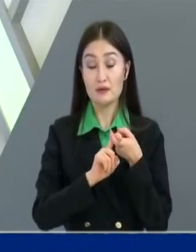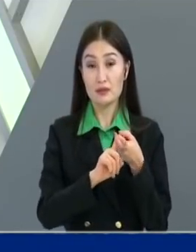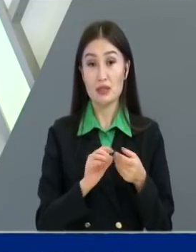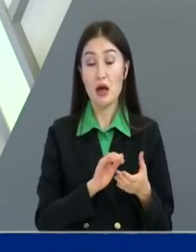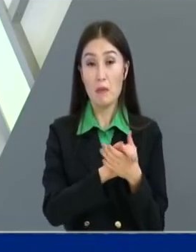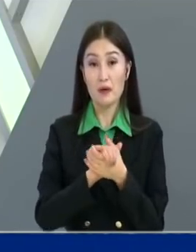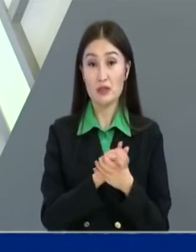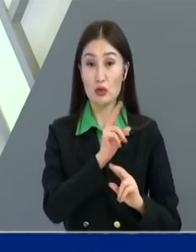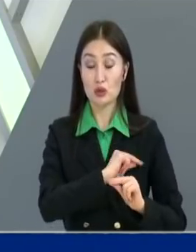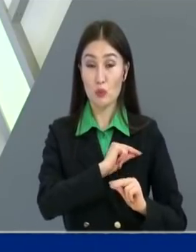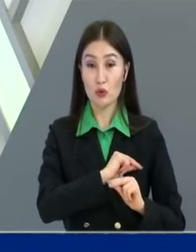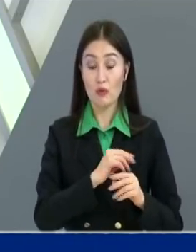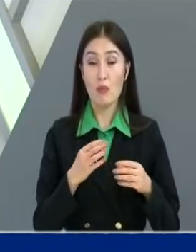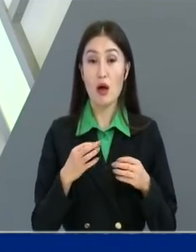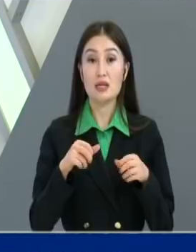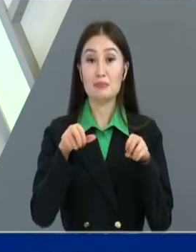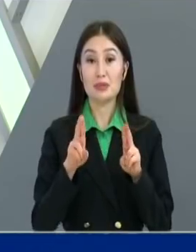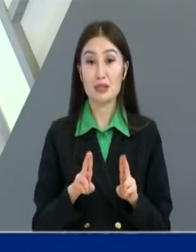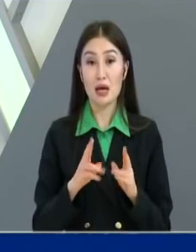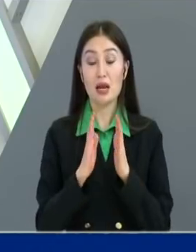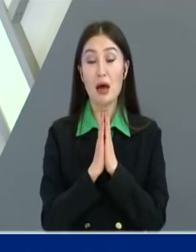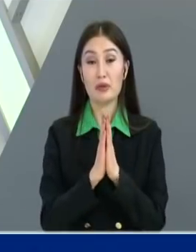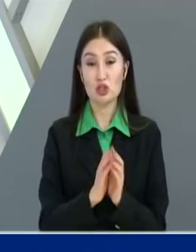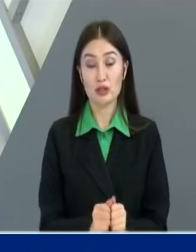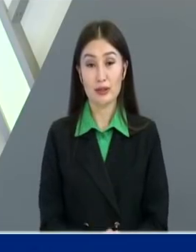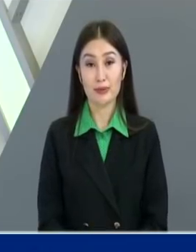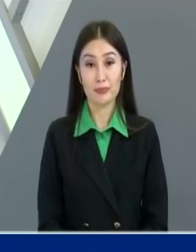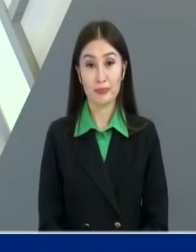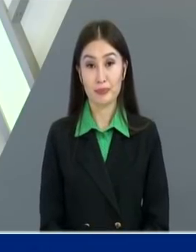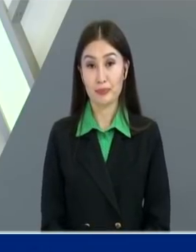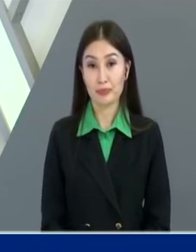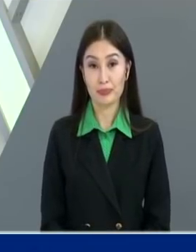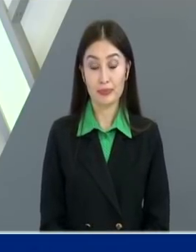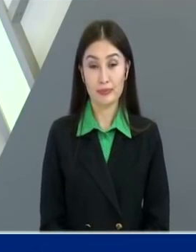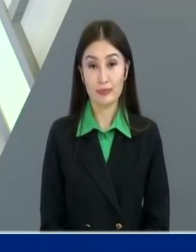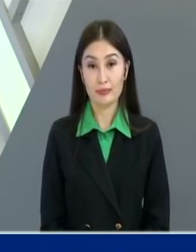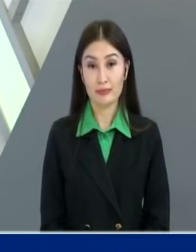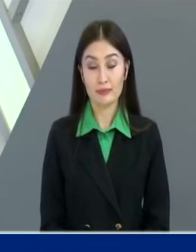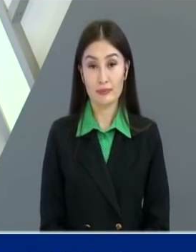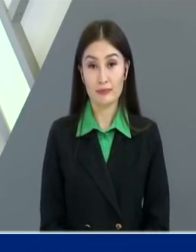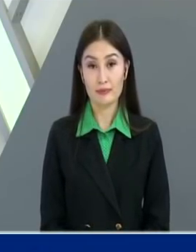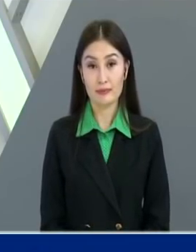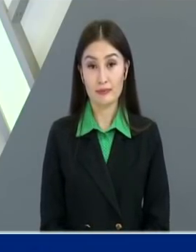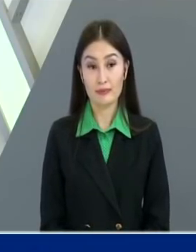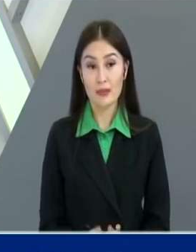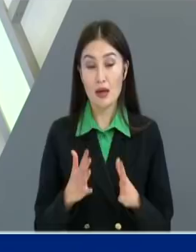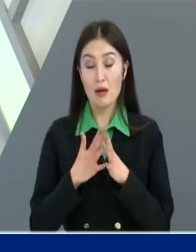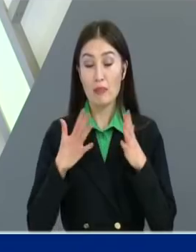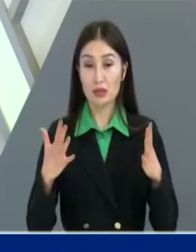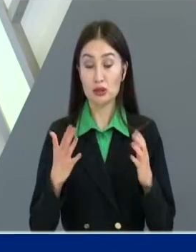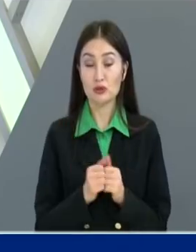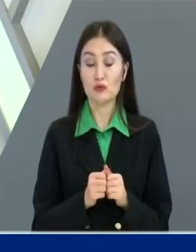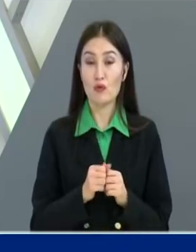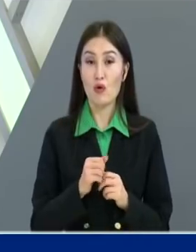профсоюз работников отрасли выпустил специальное обращение. Практически большинство предприятий отрасли было